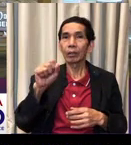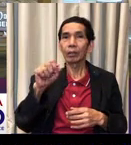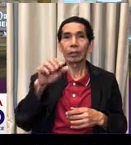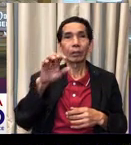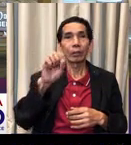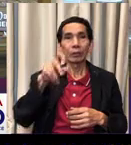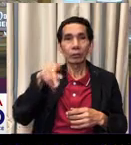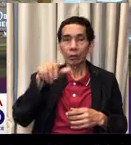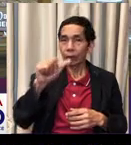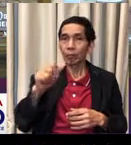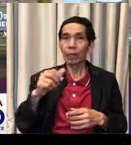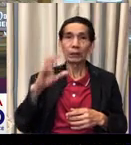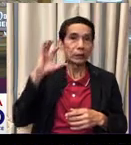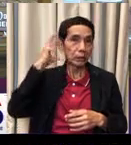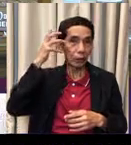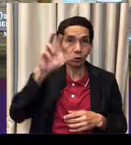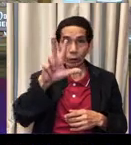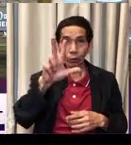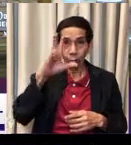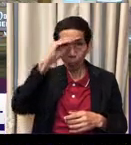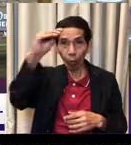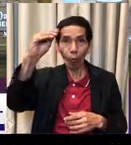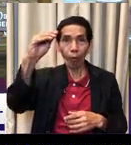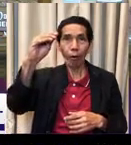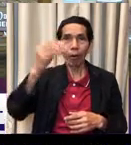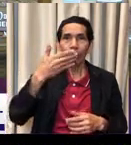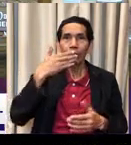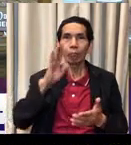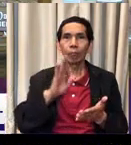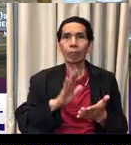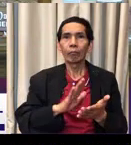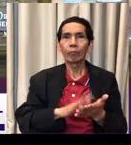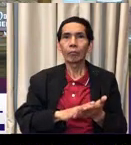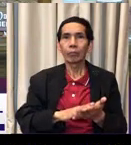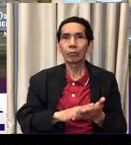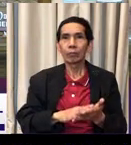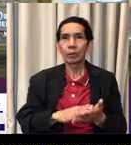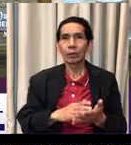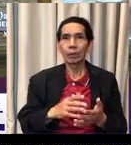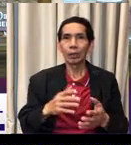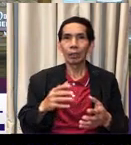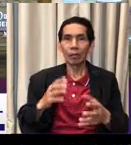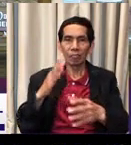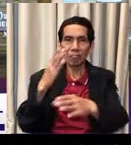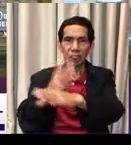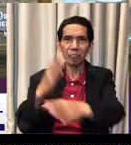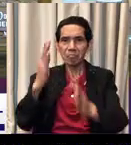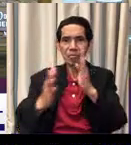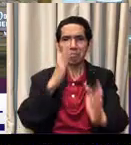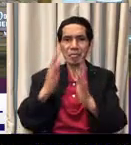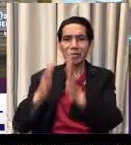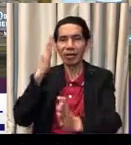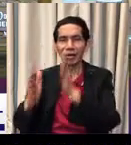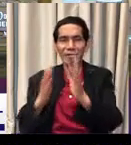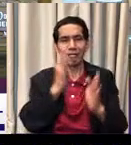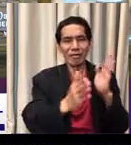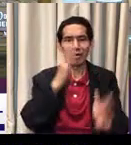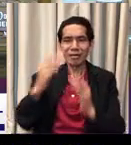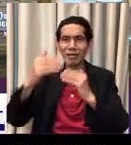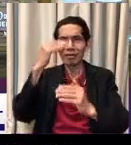Pag-ispahin ko yung mga tolongges na yun, yung tatlo na yun. Di ba, masarap ini-spa, minamasahe.